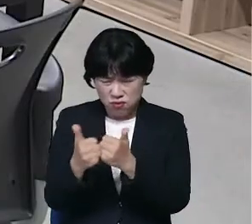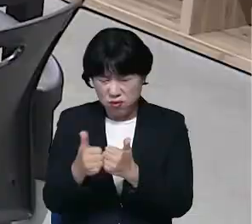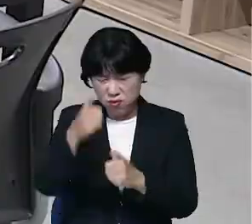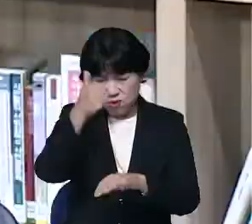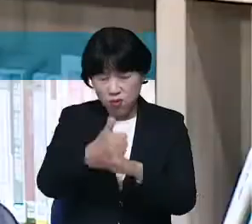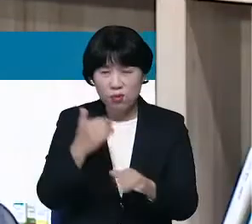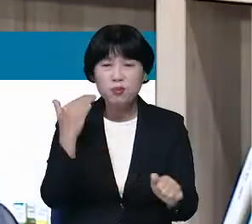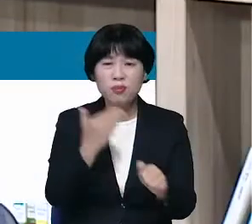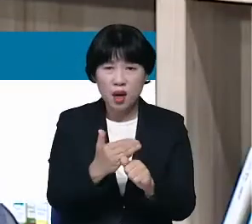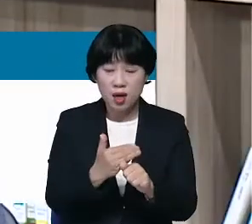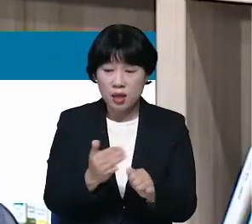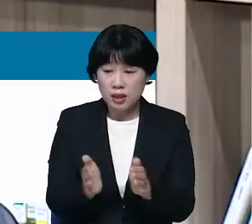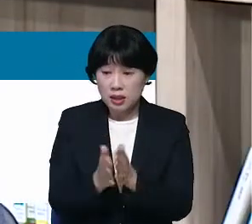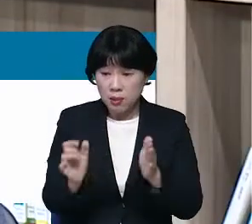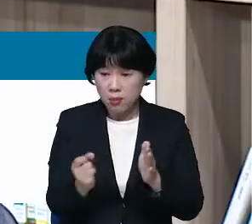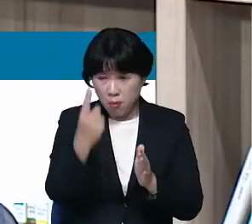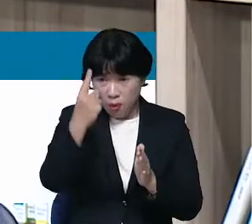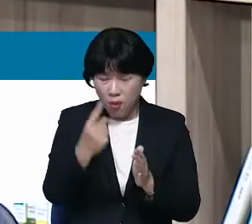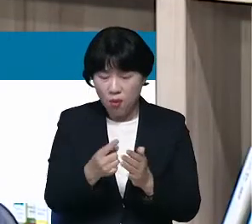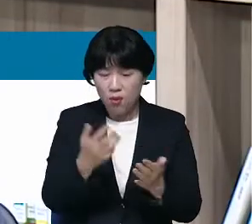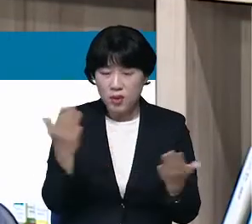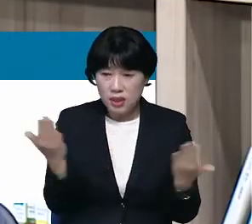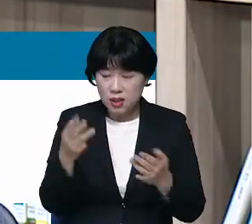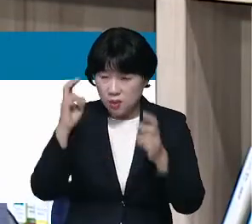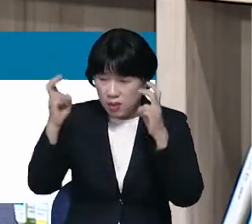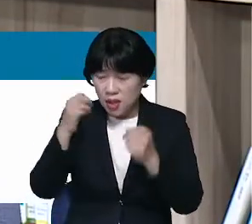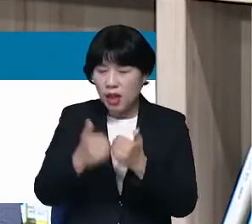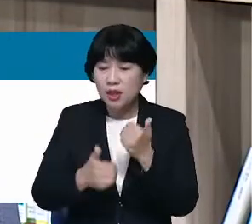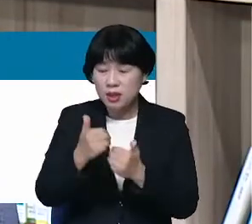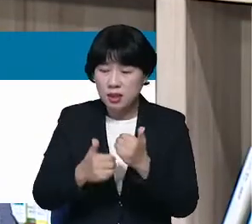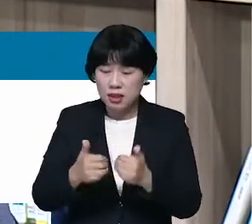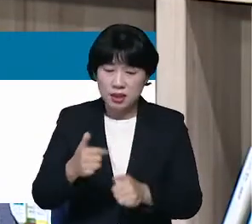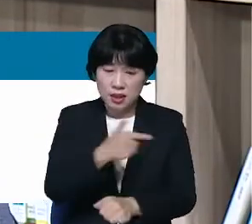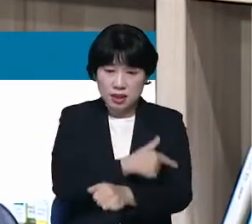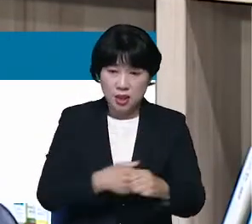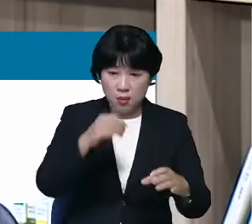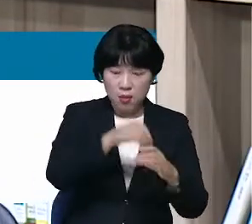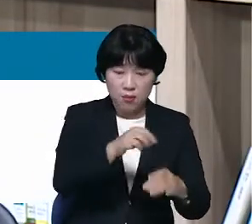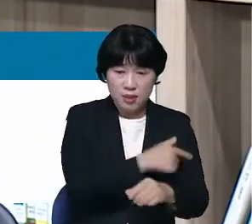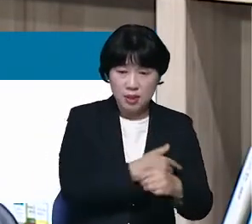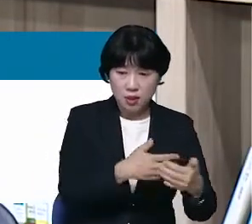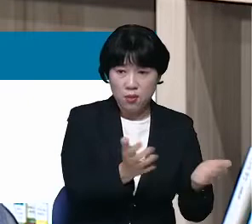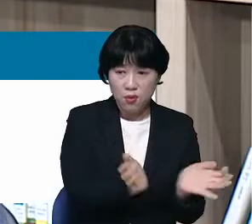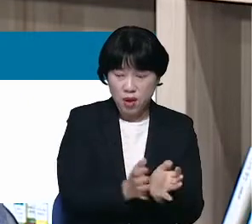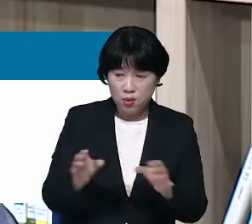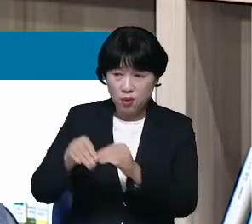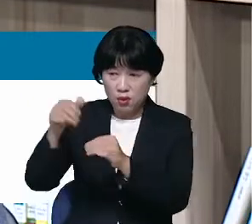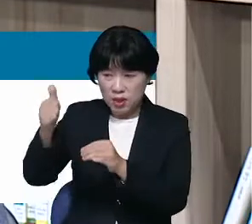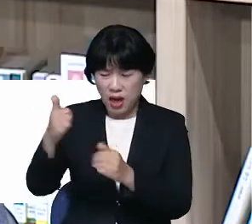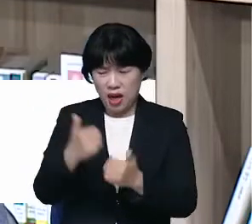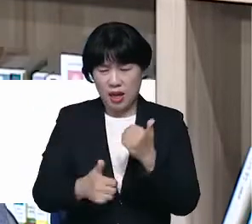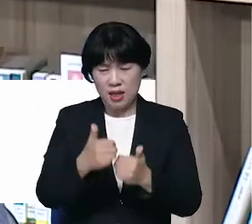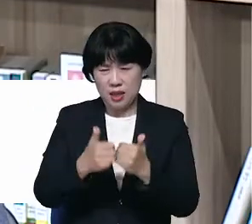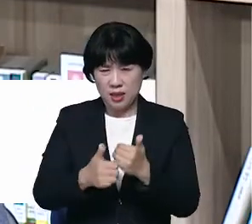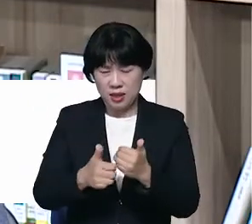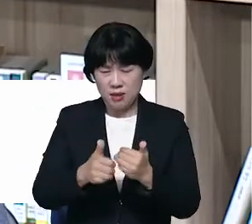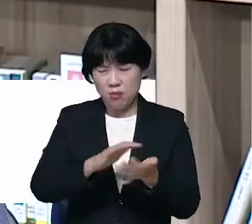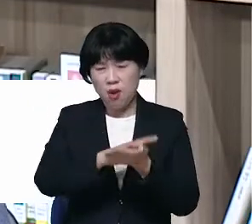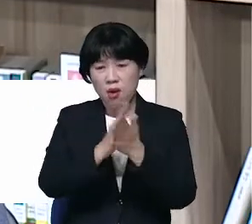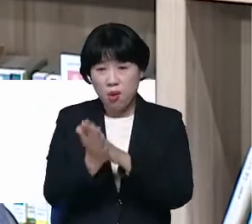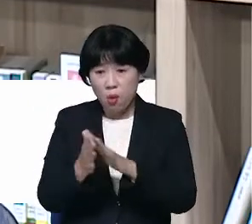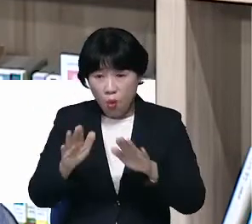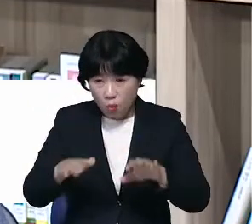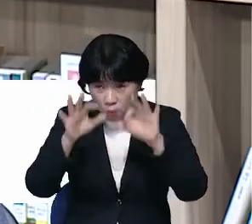노사갈등 이었는데 이사장을 포함한 이사회와 총장의 활동으로 이렇게 피와 됐거든요 지금 지스트 일련의 사태를 보면서